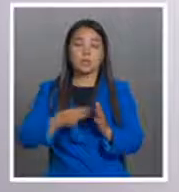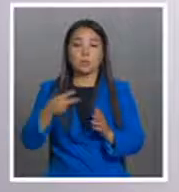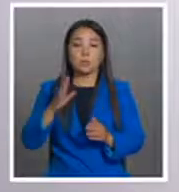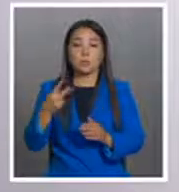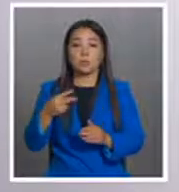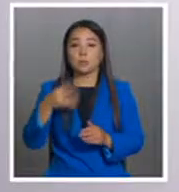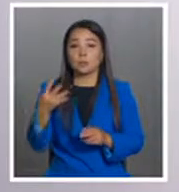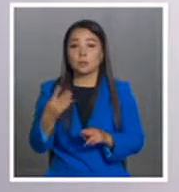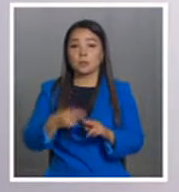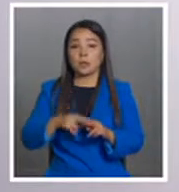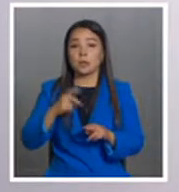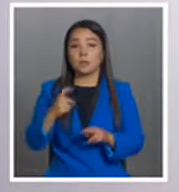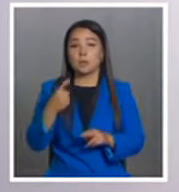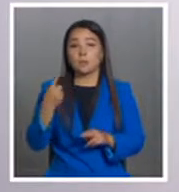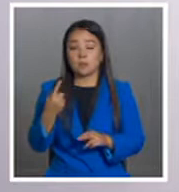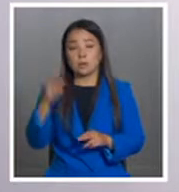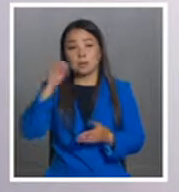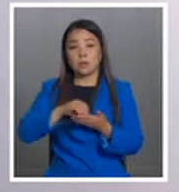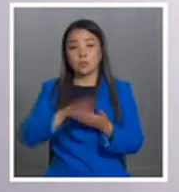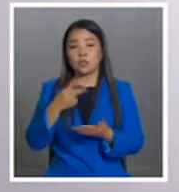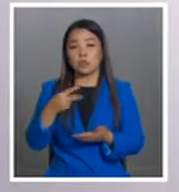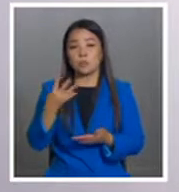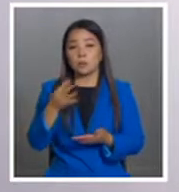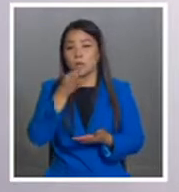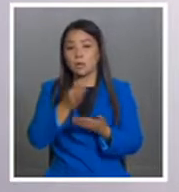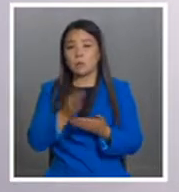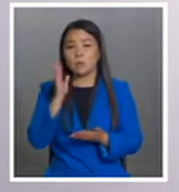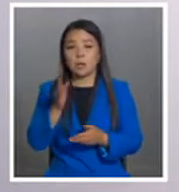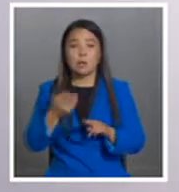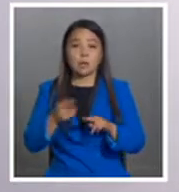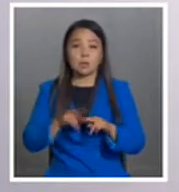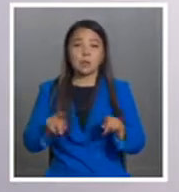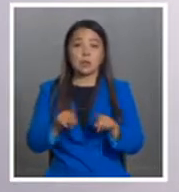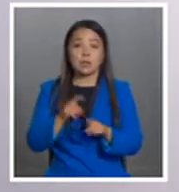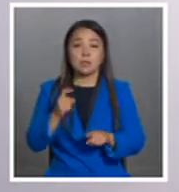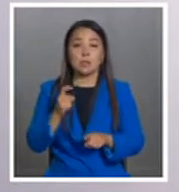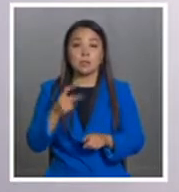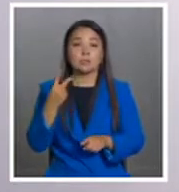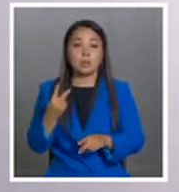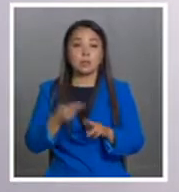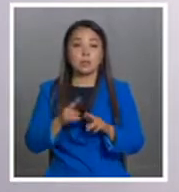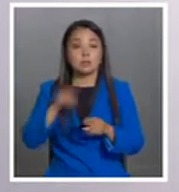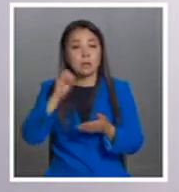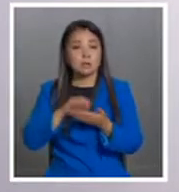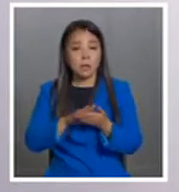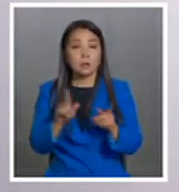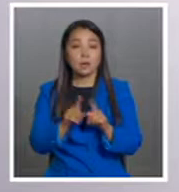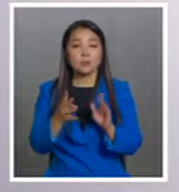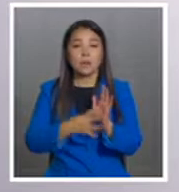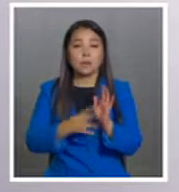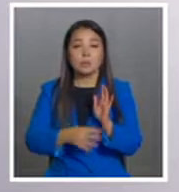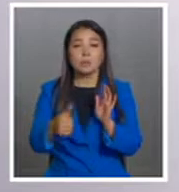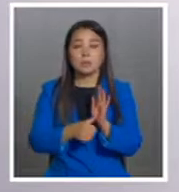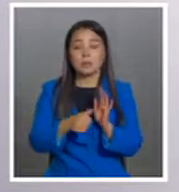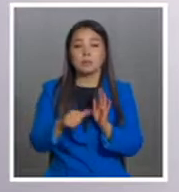жерден x1-дің мәні 24-ке тең екенін көреміз. Осылайша x2-нің де мәнін есептейміз. Ол 96 мен 6-дан